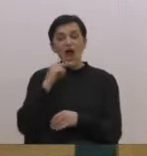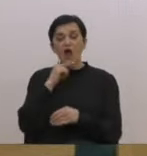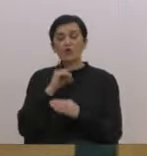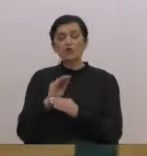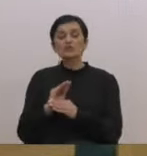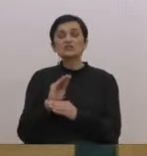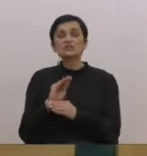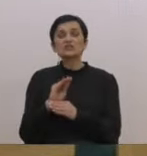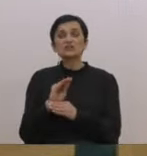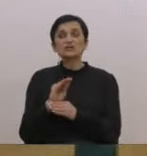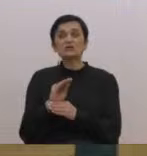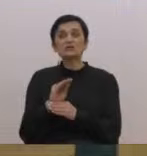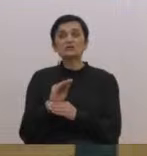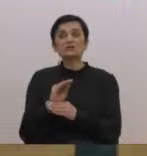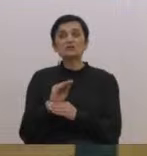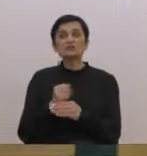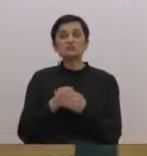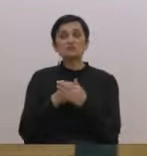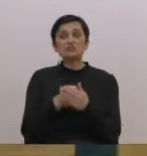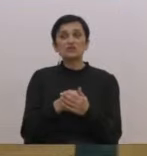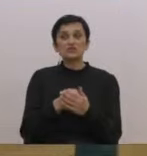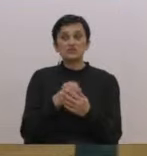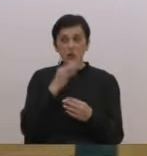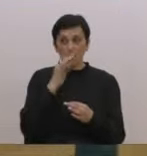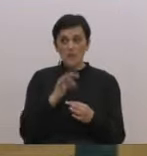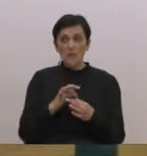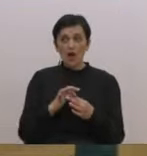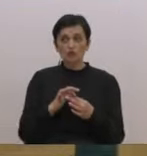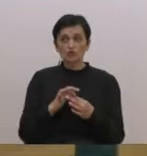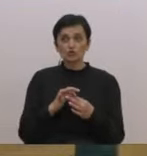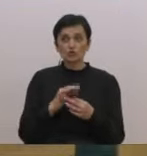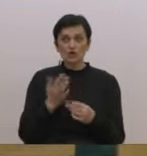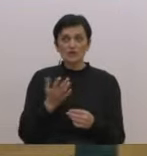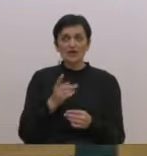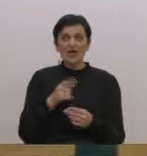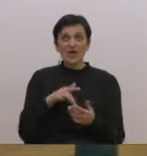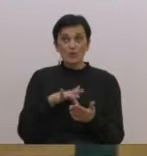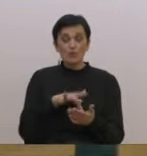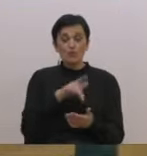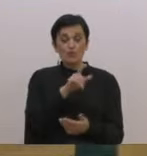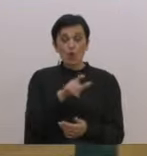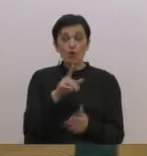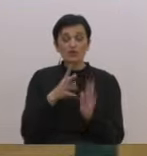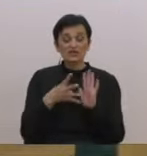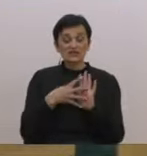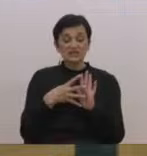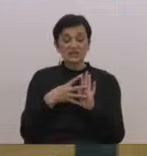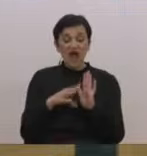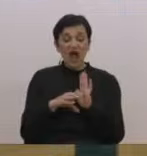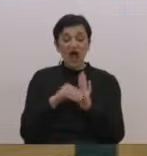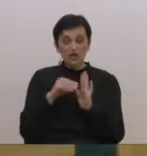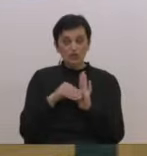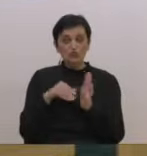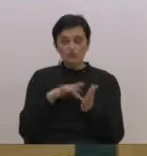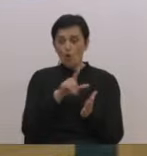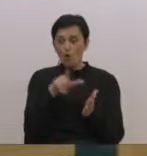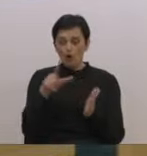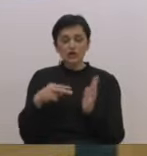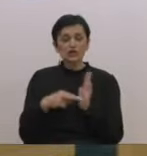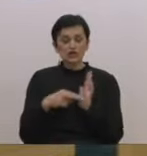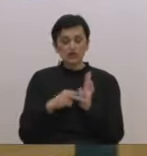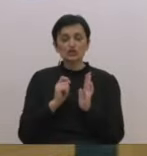ზრდის მიღწევაზე პასუხისგებლობის ამღები ხალხი და ეს მოქალაქეებმა 9 არჩევნებში უკვე შეაფასეს და ამ